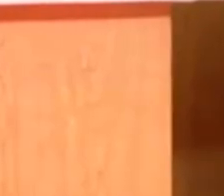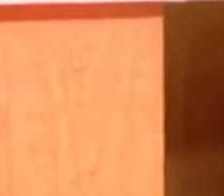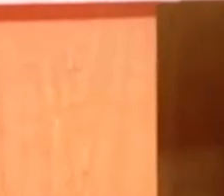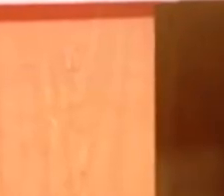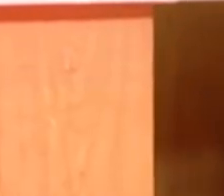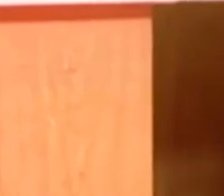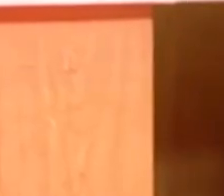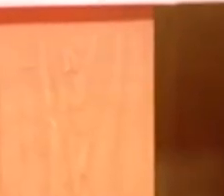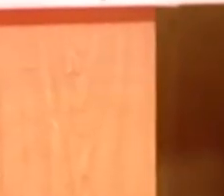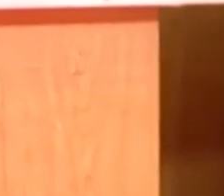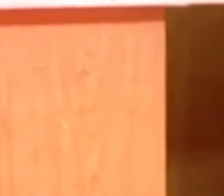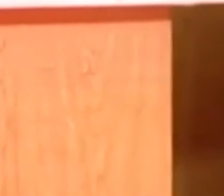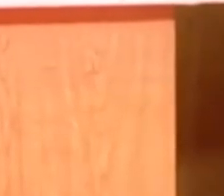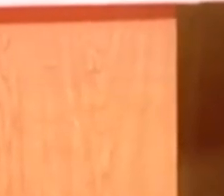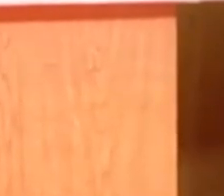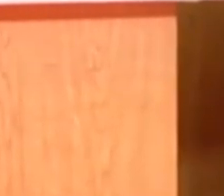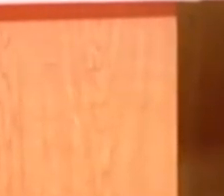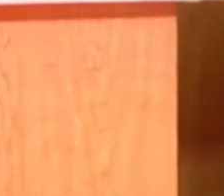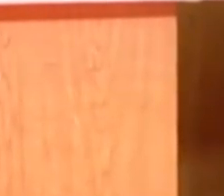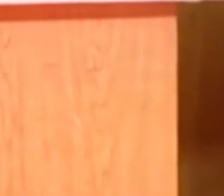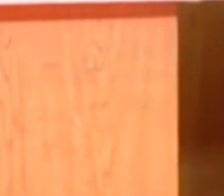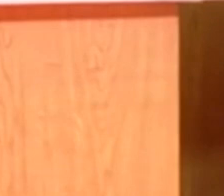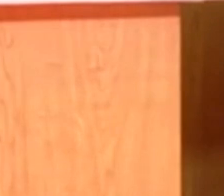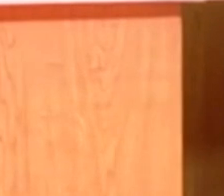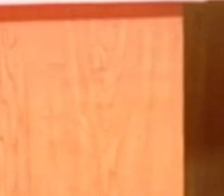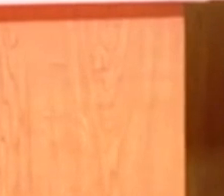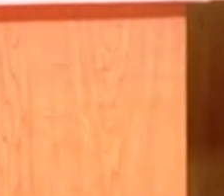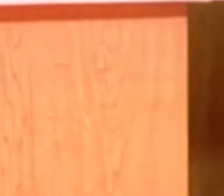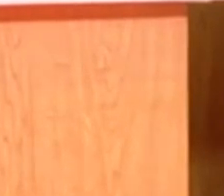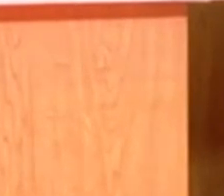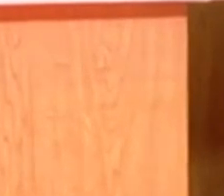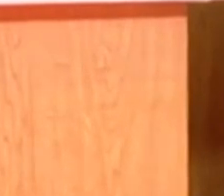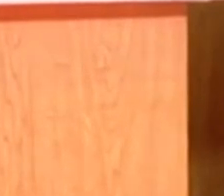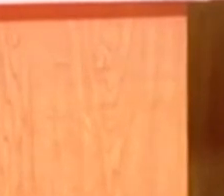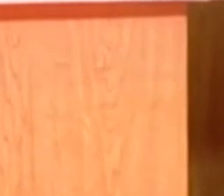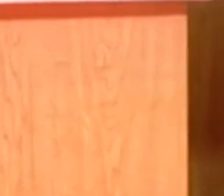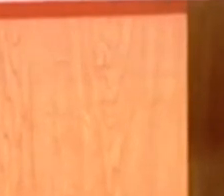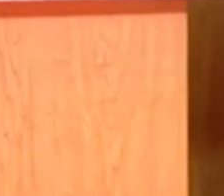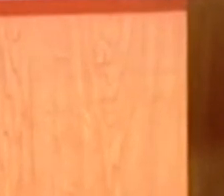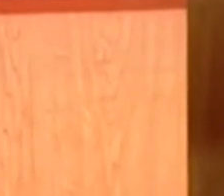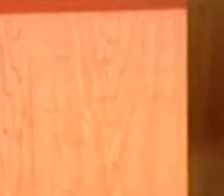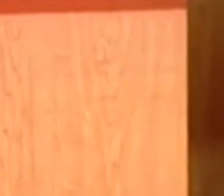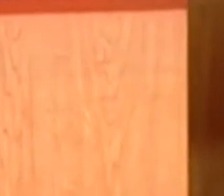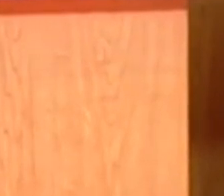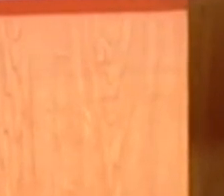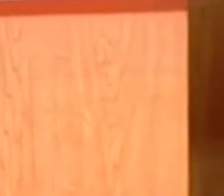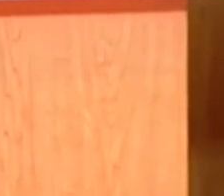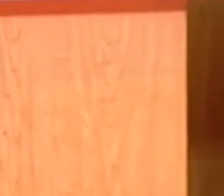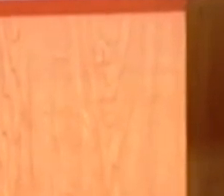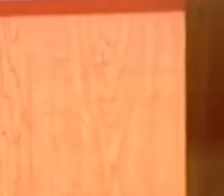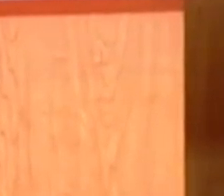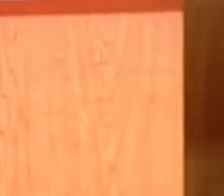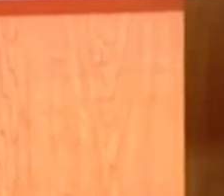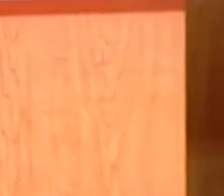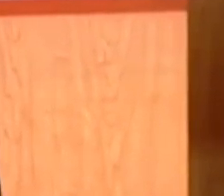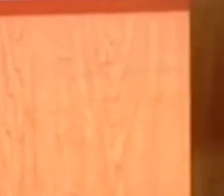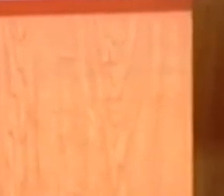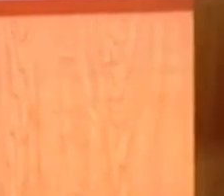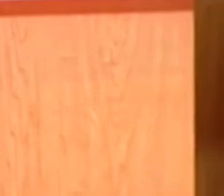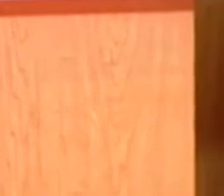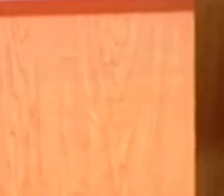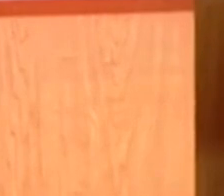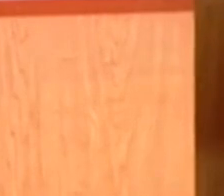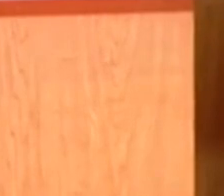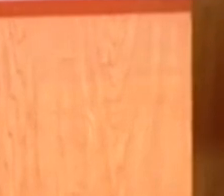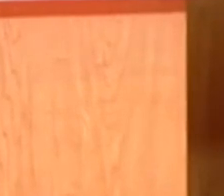Igan, mauna ka sa mga balita. Panoorin ang unang balita sa unang hirit. At iba pang award-winning news ka sa youtube.com/GMA News.